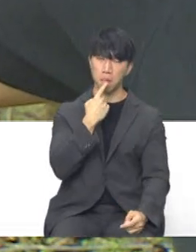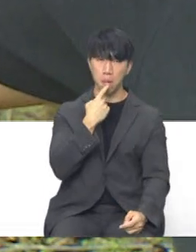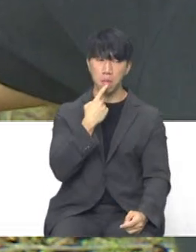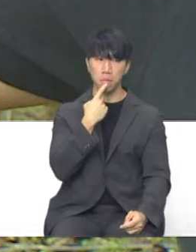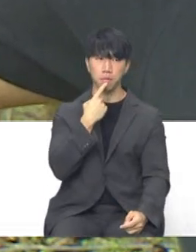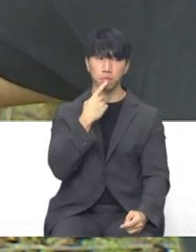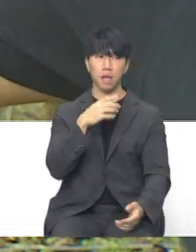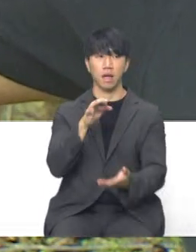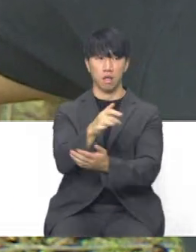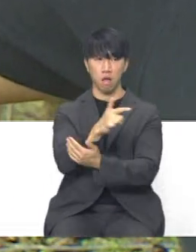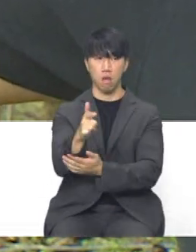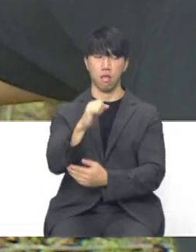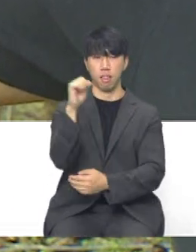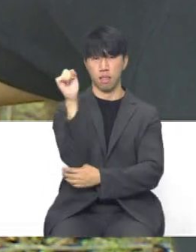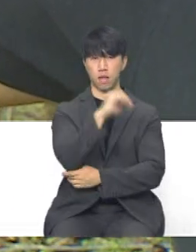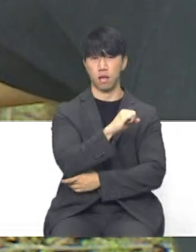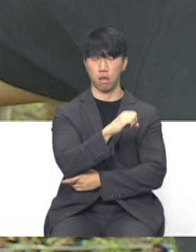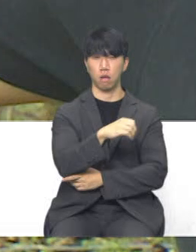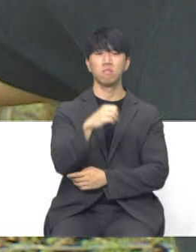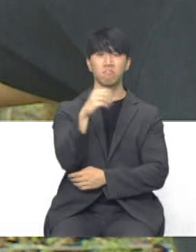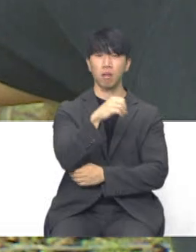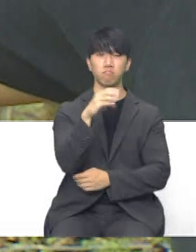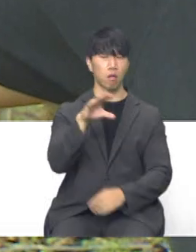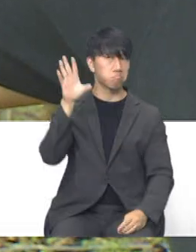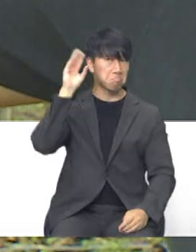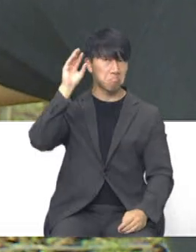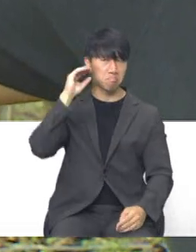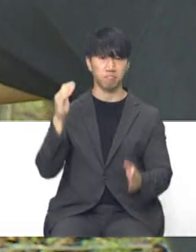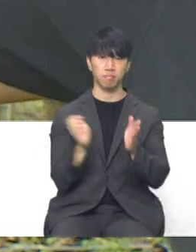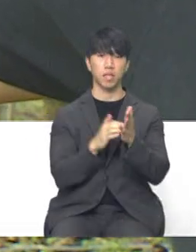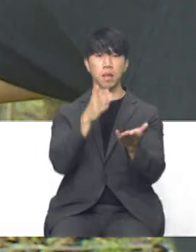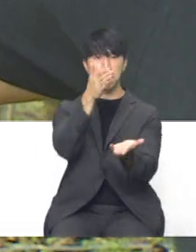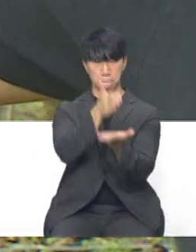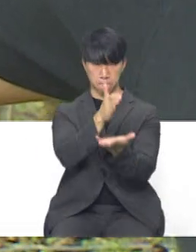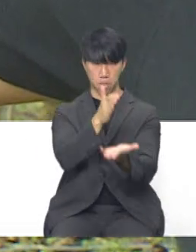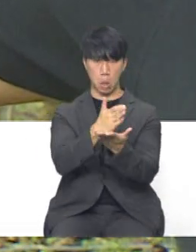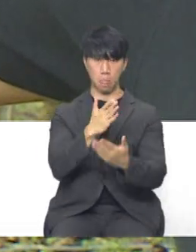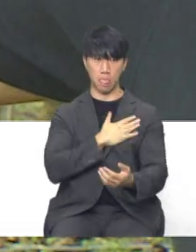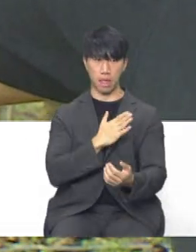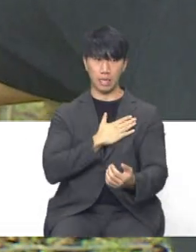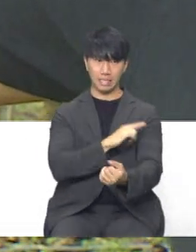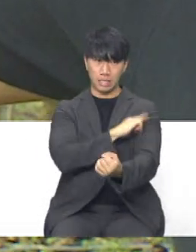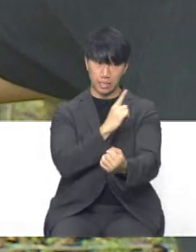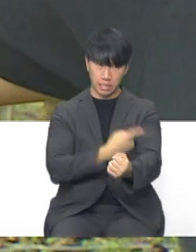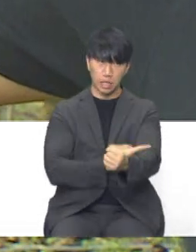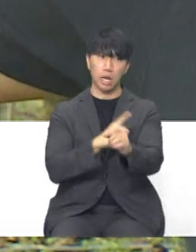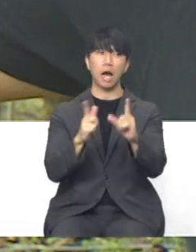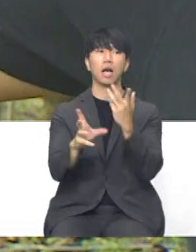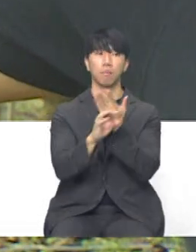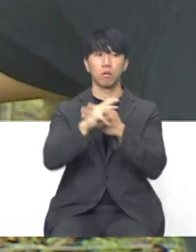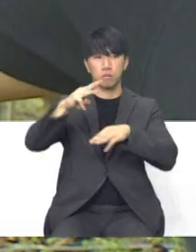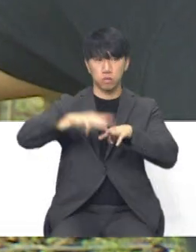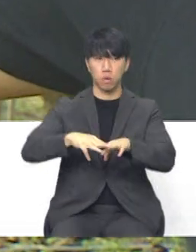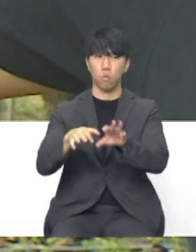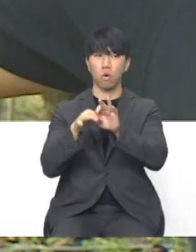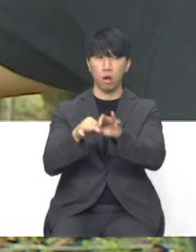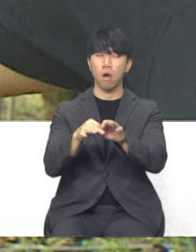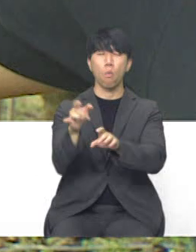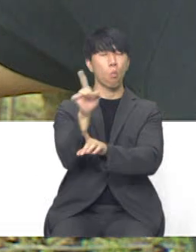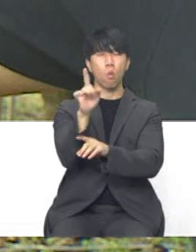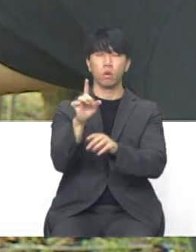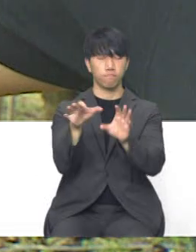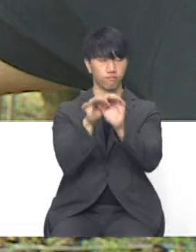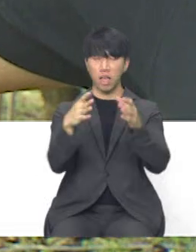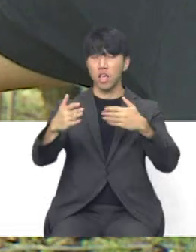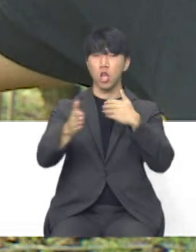크게 보이더라고요. 그래서 단순하게 전해 듣는 거 말고 내가 그냥 내 재능이든 아니면 진짜 농사에 관련된 거든 경험해